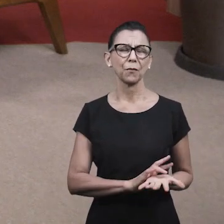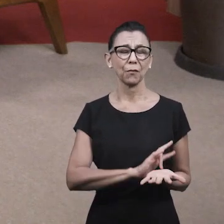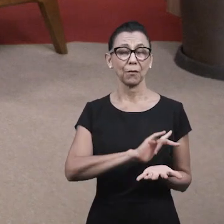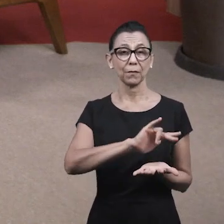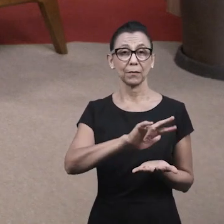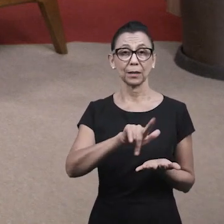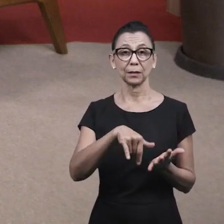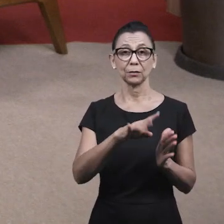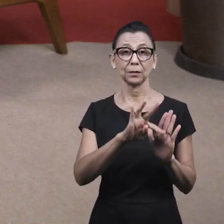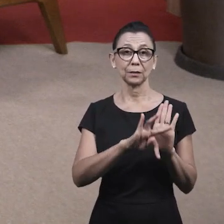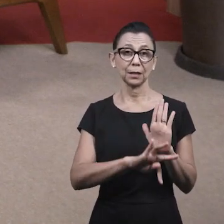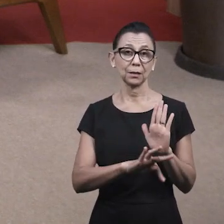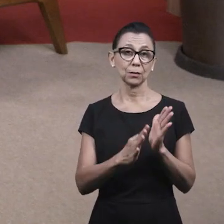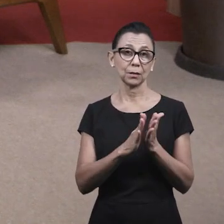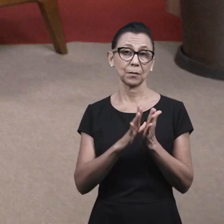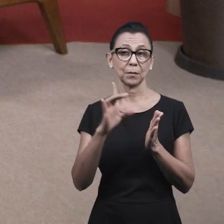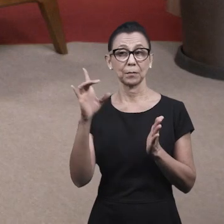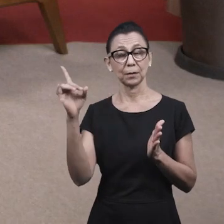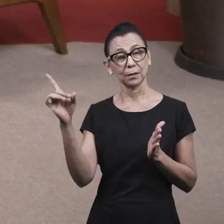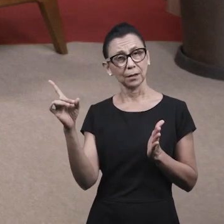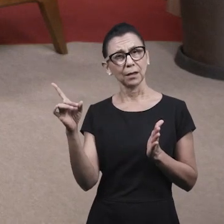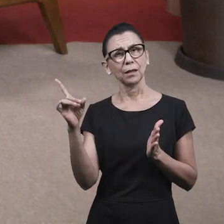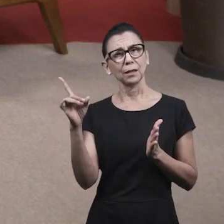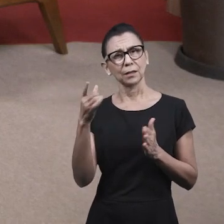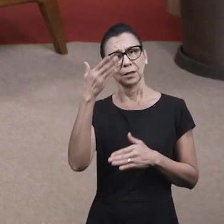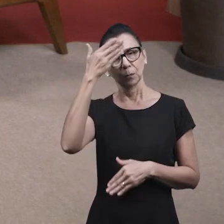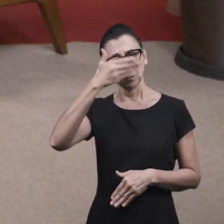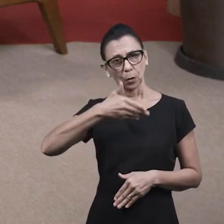la parole du Seigneur, mais nous